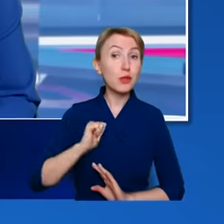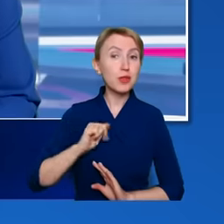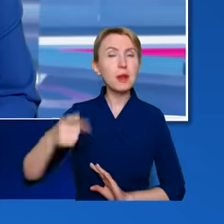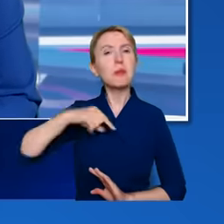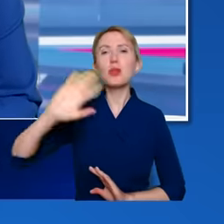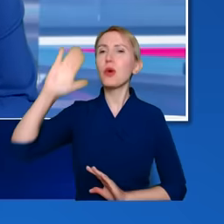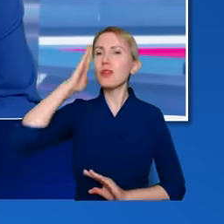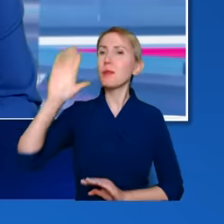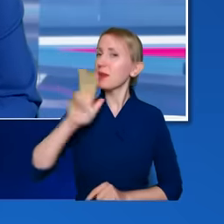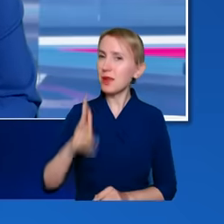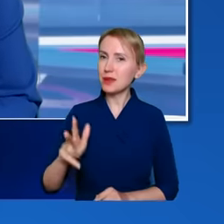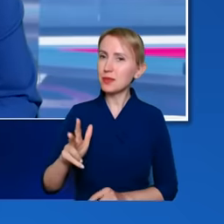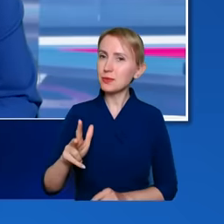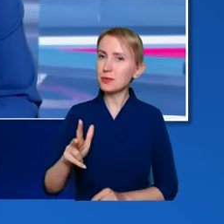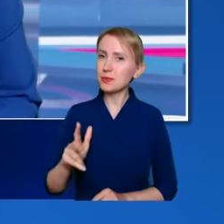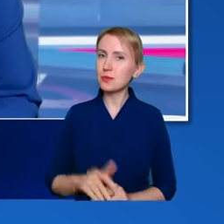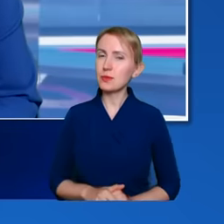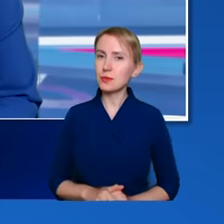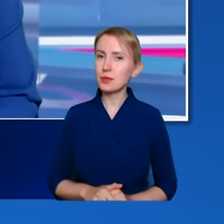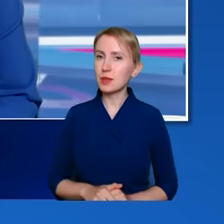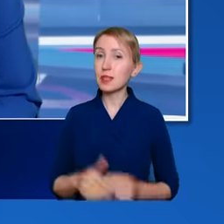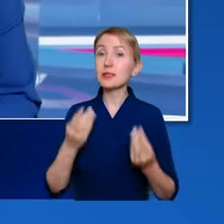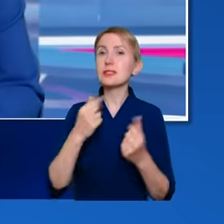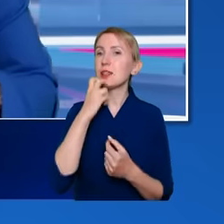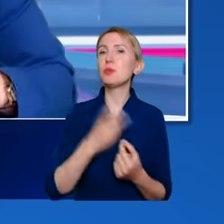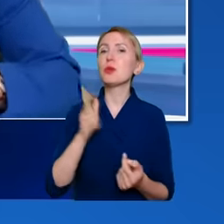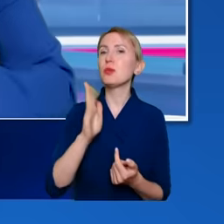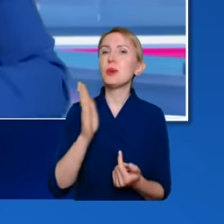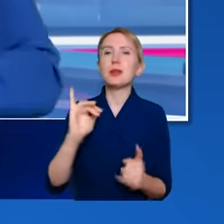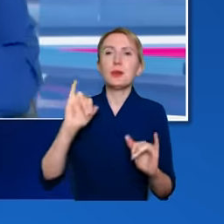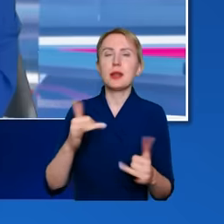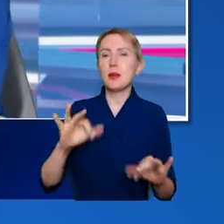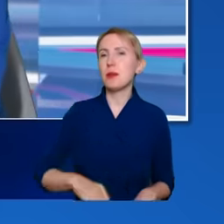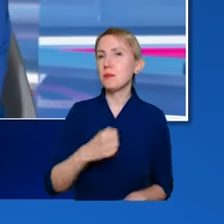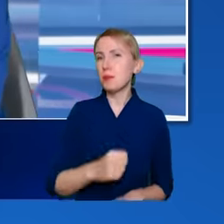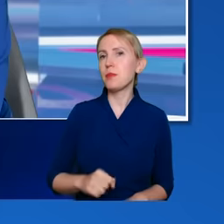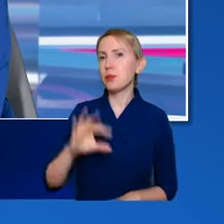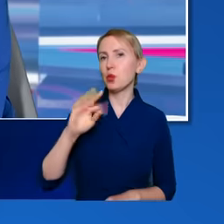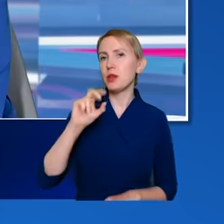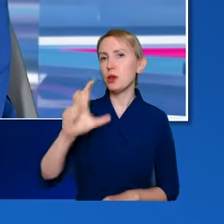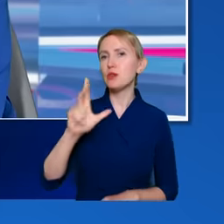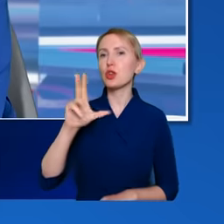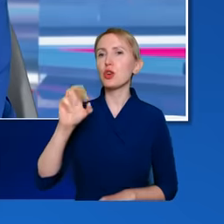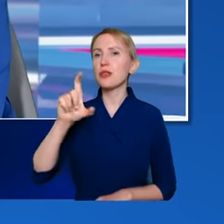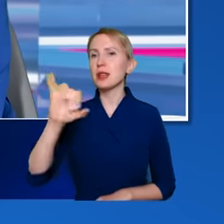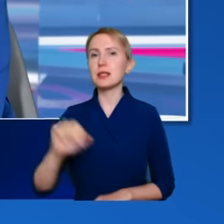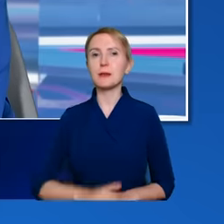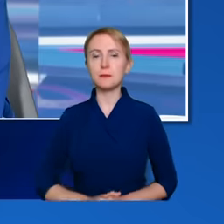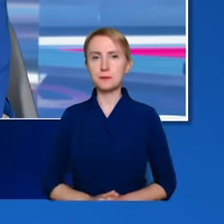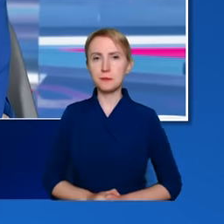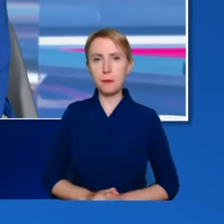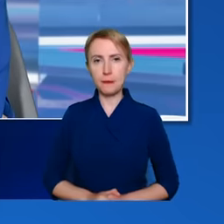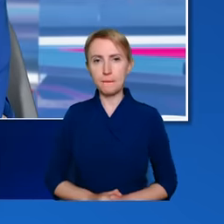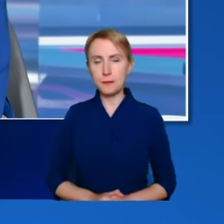dowiemy się, jakie będą ceny prądu? Pan poseł Witold Tumanowicz, Konfederacja. No,